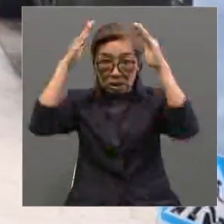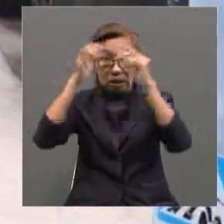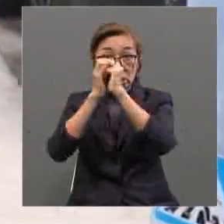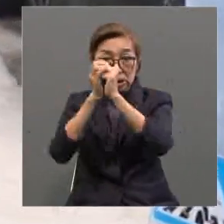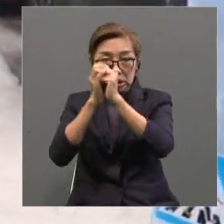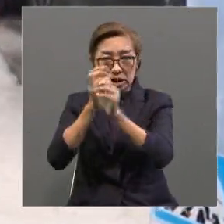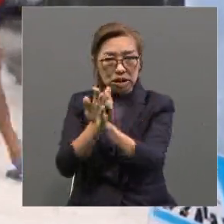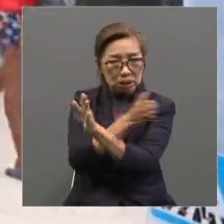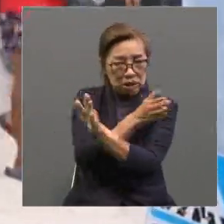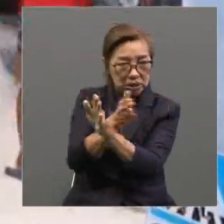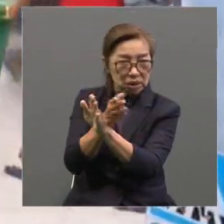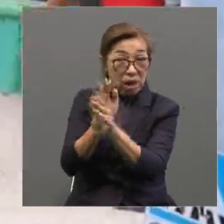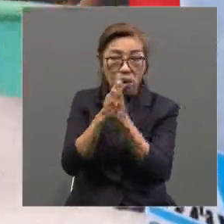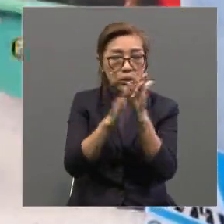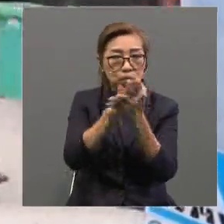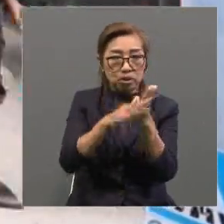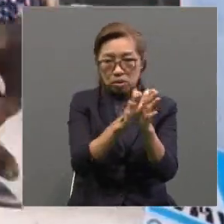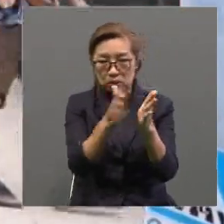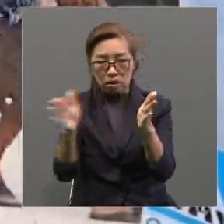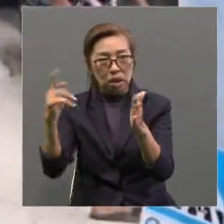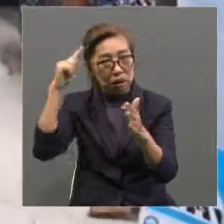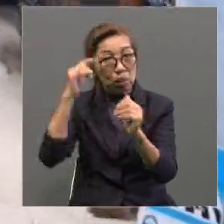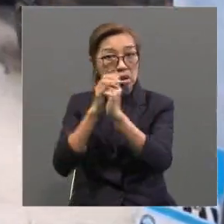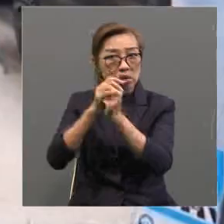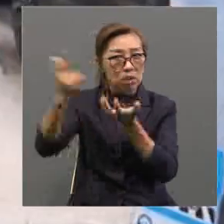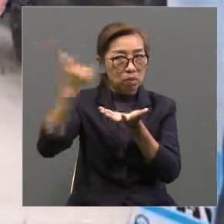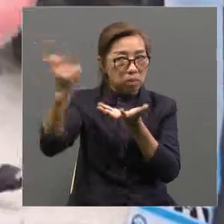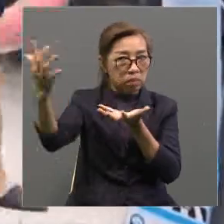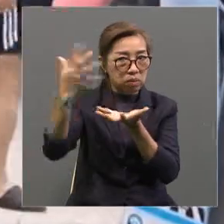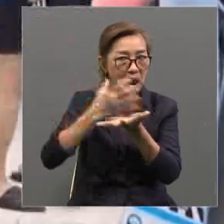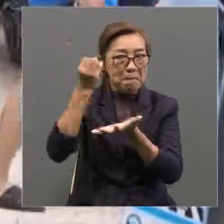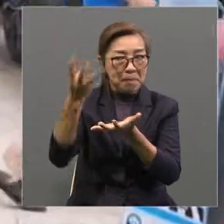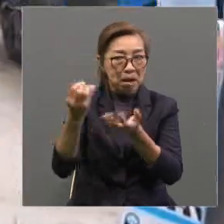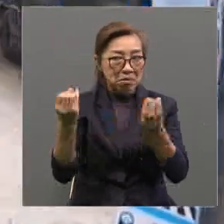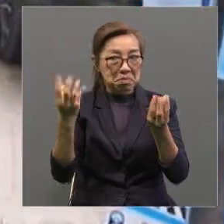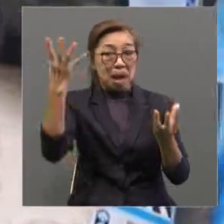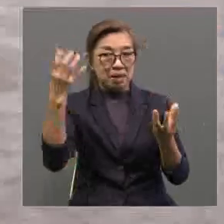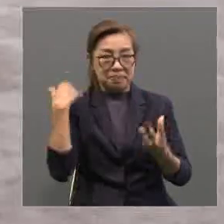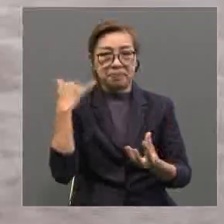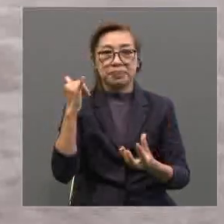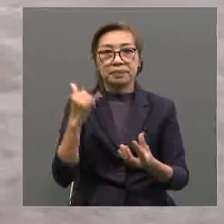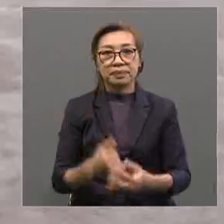ากนี้ไม่นานนะครับก็คาดกันว่าน่าจะเพิ่มขึ้นแล้วก็แซงหน้าประเทศอื่นๆอย่างแน่นอนครับ